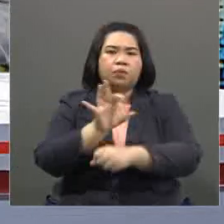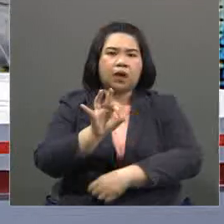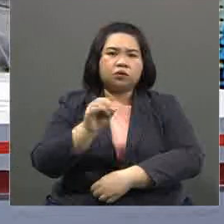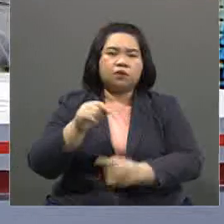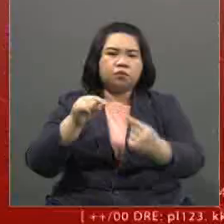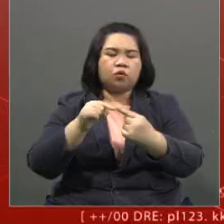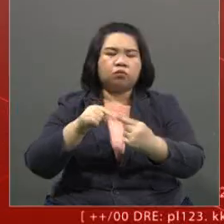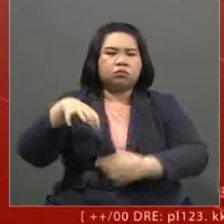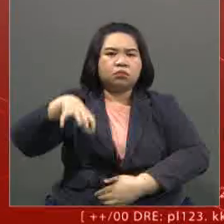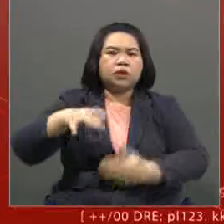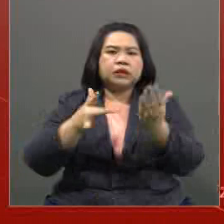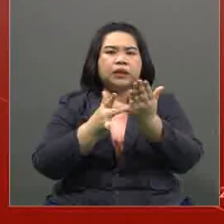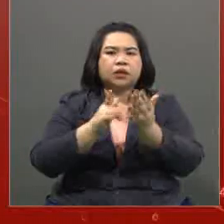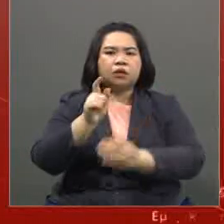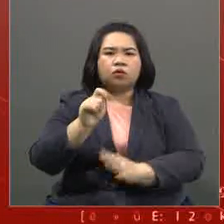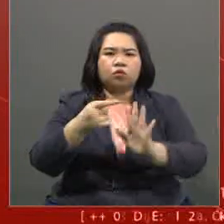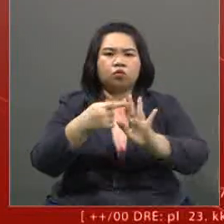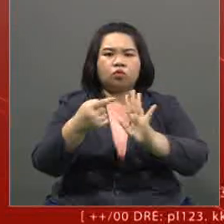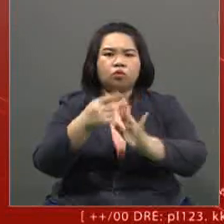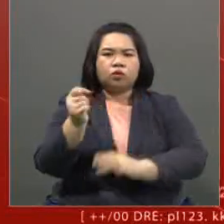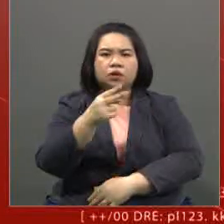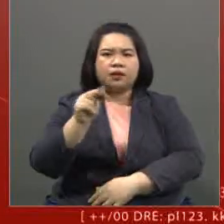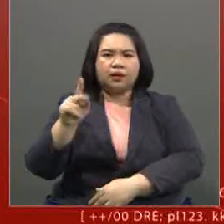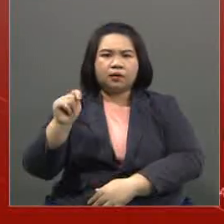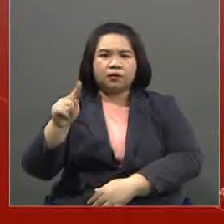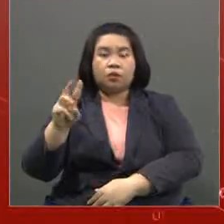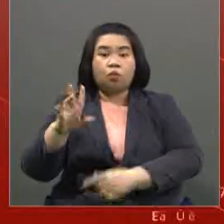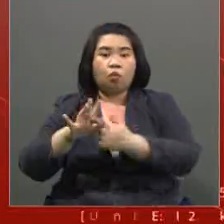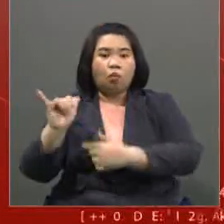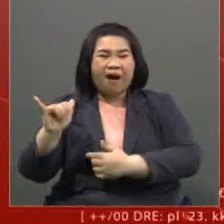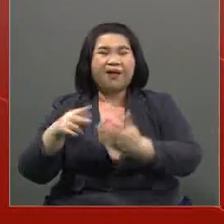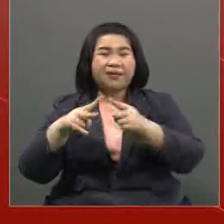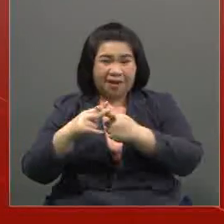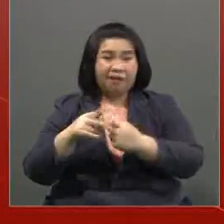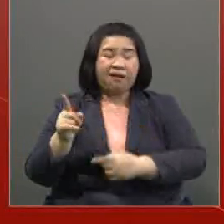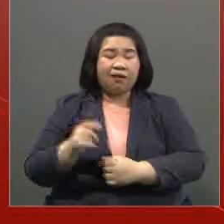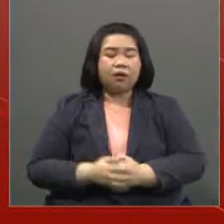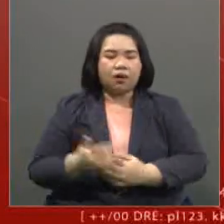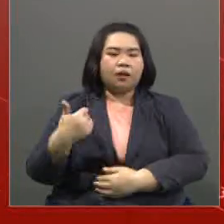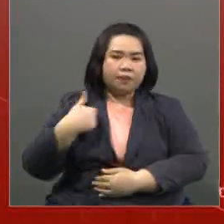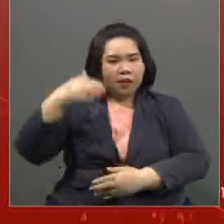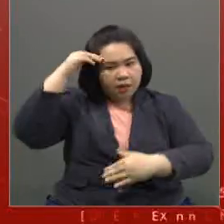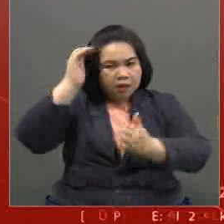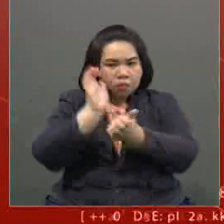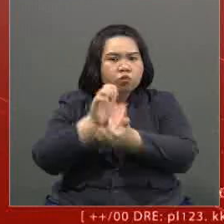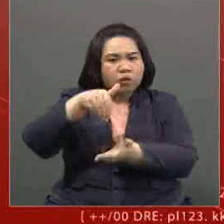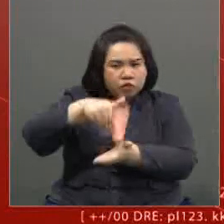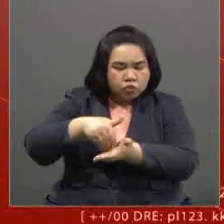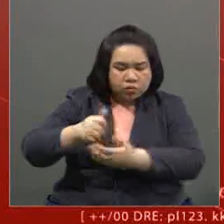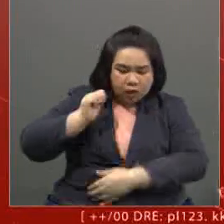ของอุเทนถวายเรือกว่าวันบู Dayตำรวจเองครับวันนี้คุมเข้มทั้งจุดตรวจร่างกายกระเป๋า